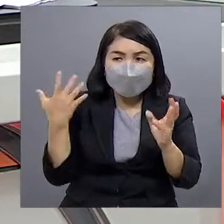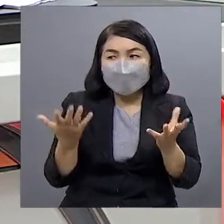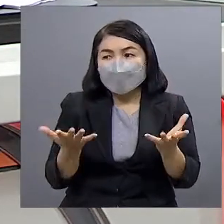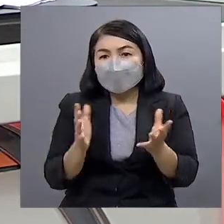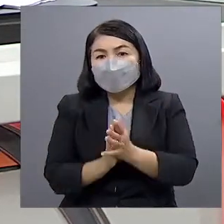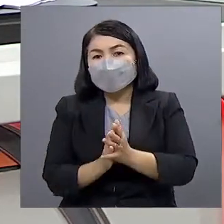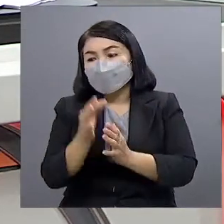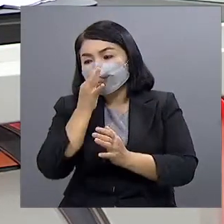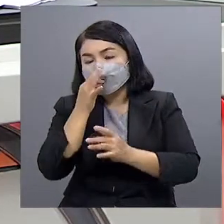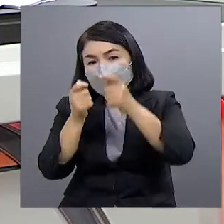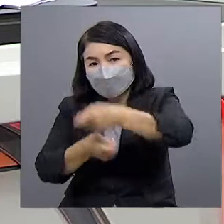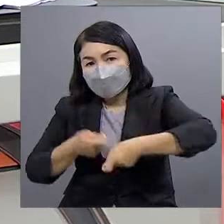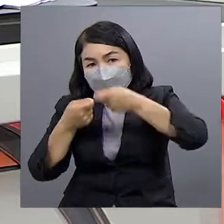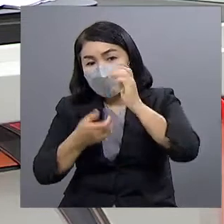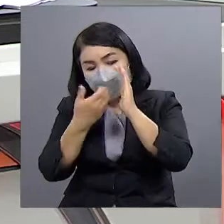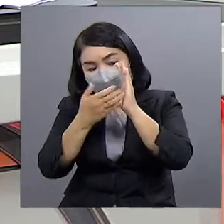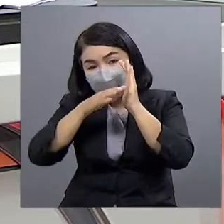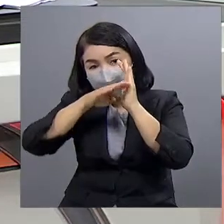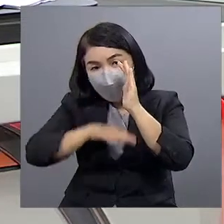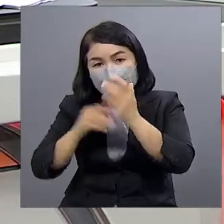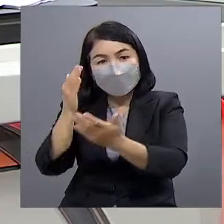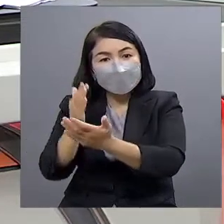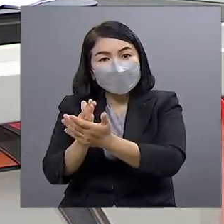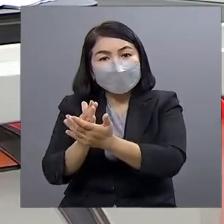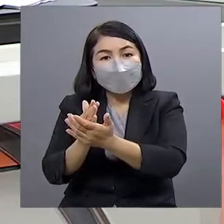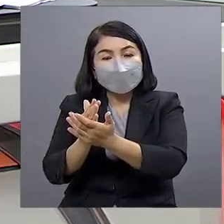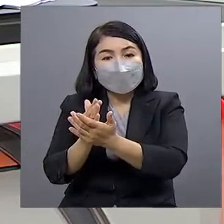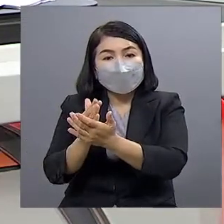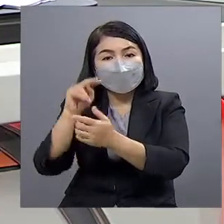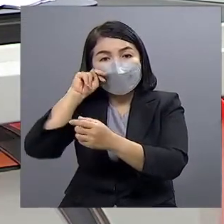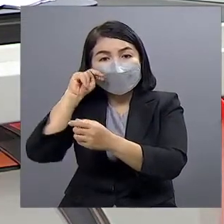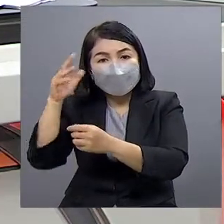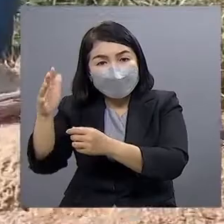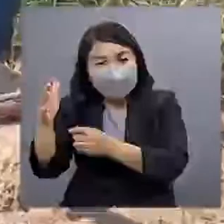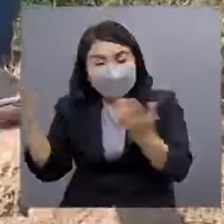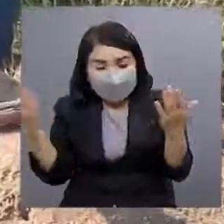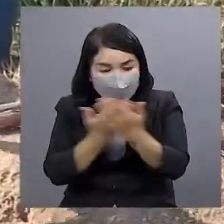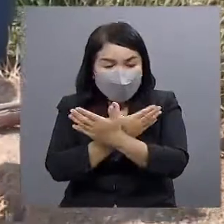พืชที่ใช้น้ำน้อยอย่างเช่นแตงโมปรากฏว่าน้ำก็ยังไม่มีให้ใช้อยู่ดีค่ะ